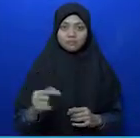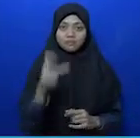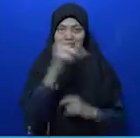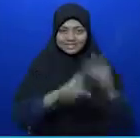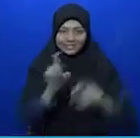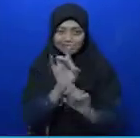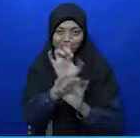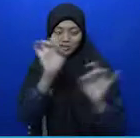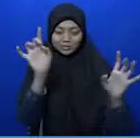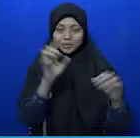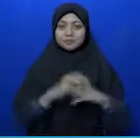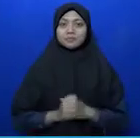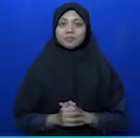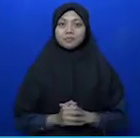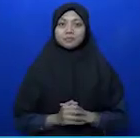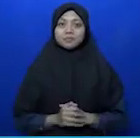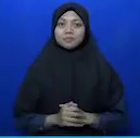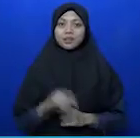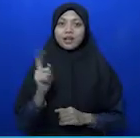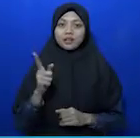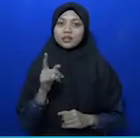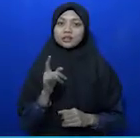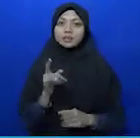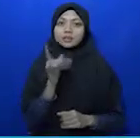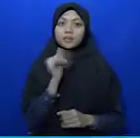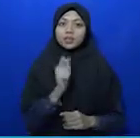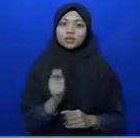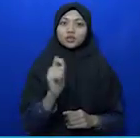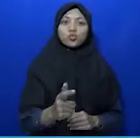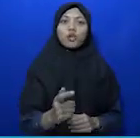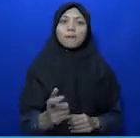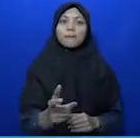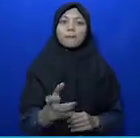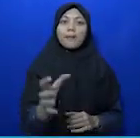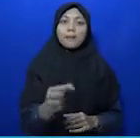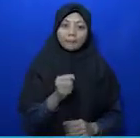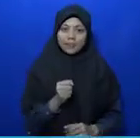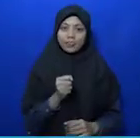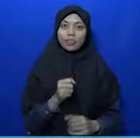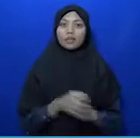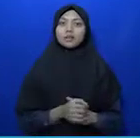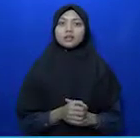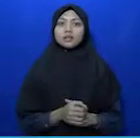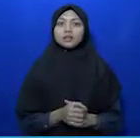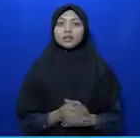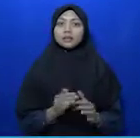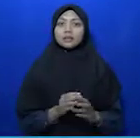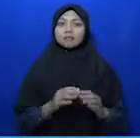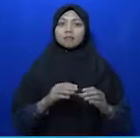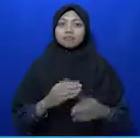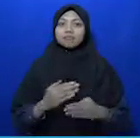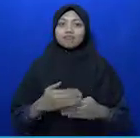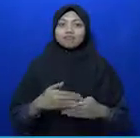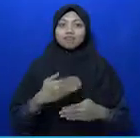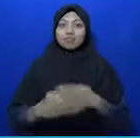Saya menyebutkan gitu ya, ada sell and buyback. Itu terjadi pada saat KK perpanjangan KK yang kedua.